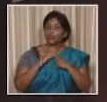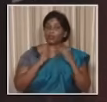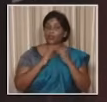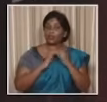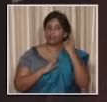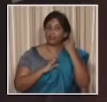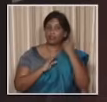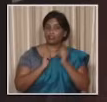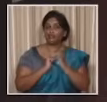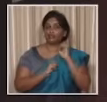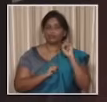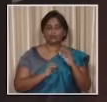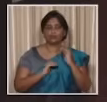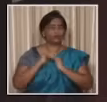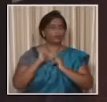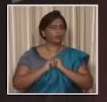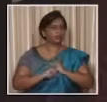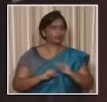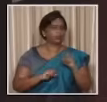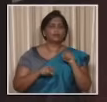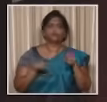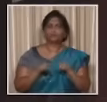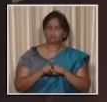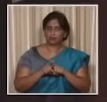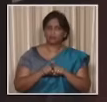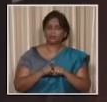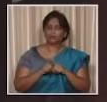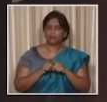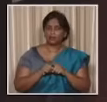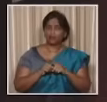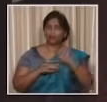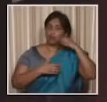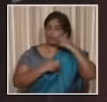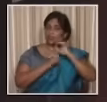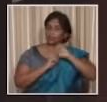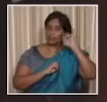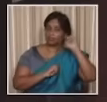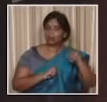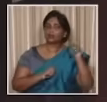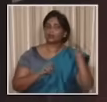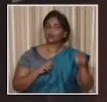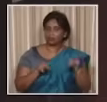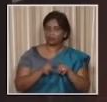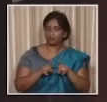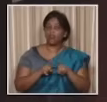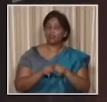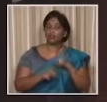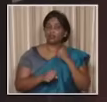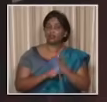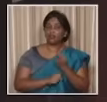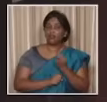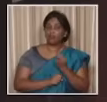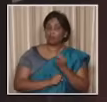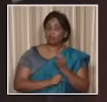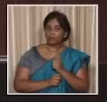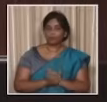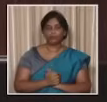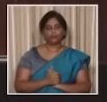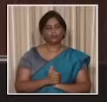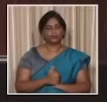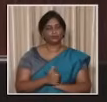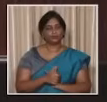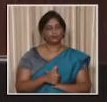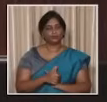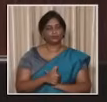දුන්නා කිසිම ප්‍රමවේදයක් නැහැ හොඳයි ගරු මන්තෝ ඒක ගැන පැහැදිලි කිරීමක් කරා පුරා විද්‍යාව කර දුන්නා ඒ නිසා රාජ්‍ය මුදල් අවසන්